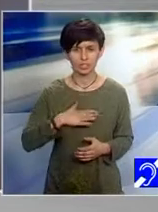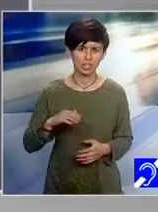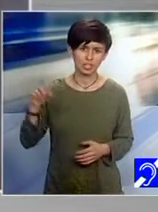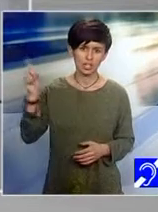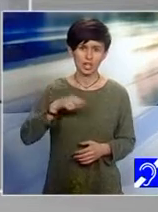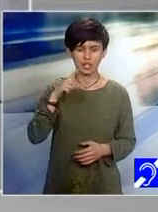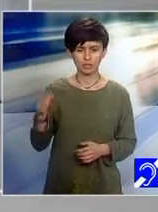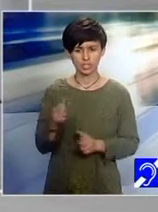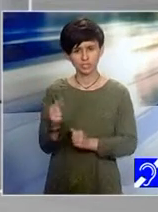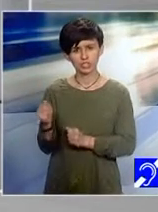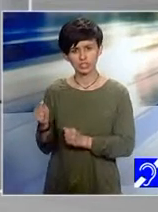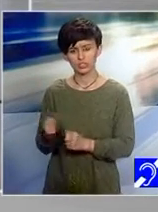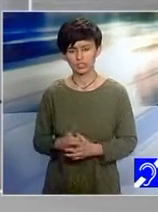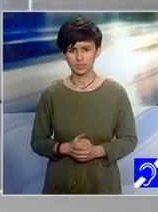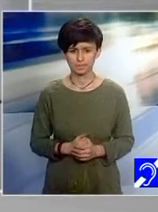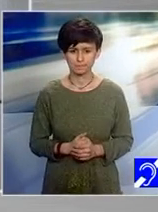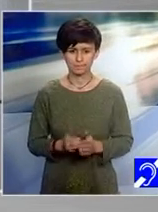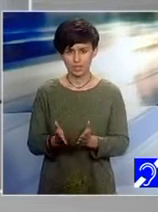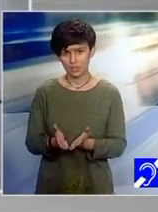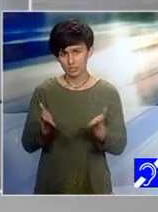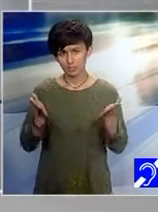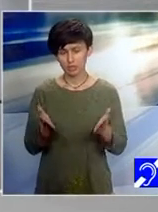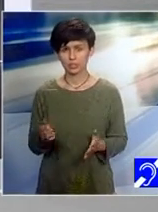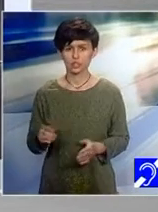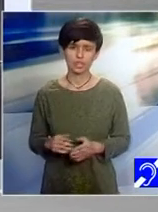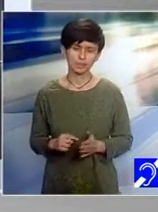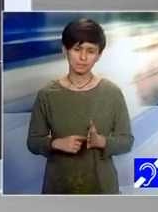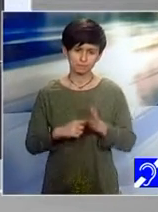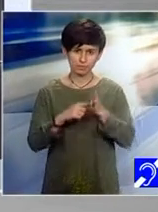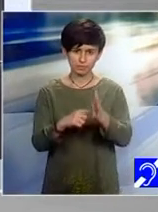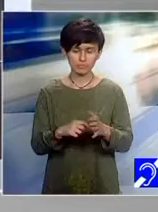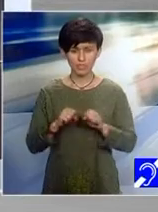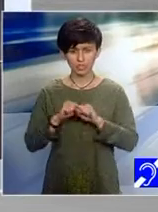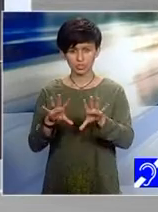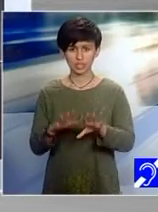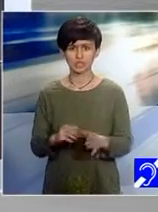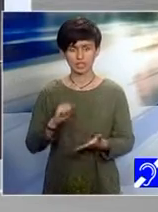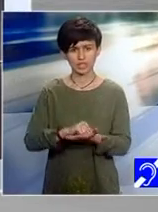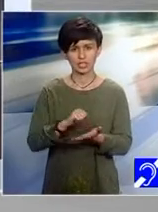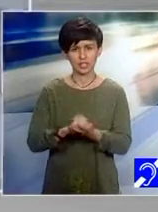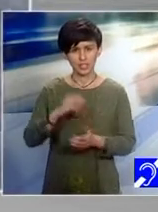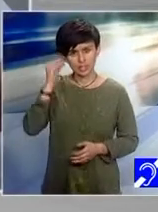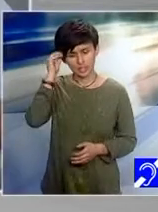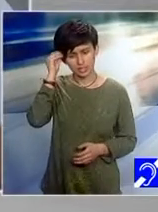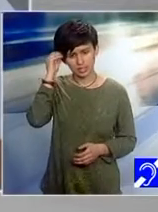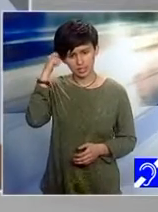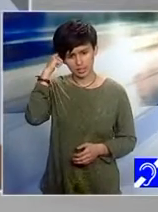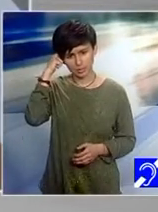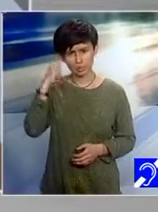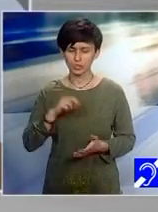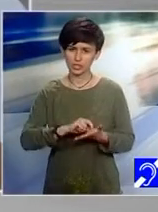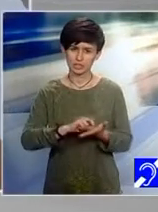și de alții. Cu prilejul comemorării a fost lansată la Cluj versiunea maghiară a cărții de memorii scrisă de